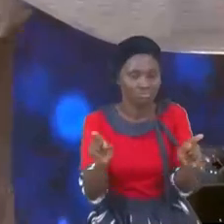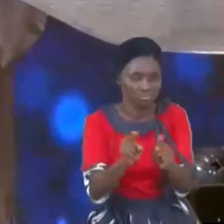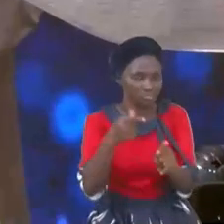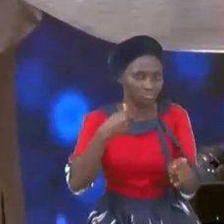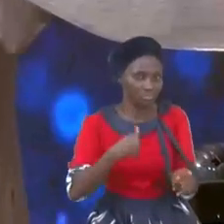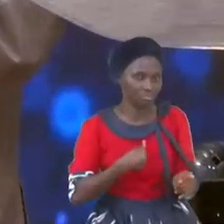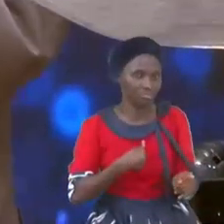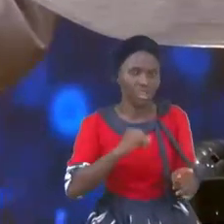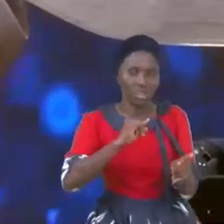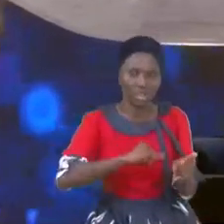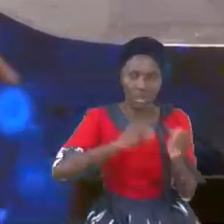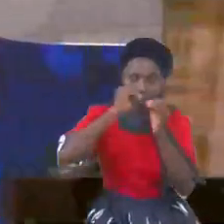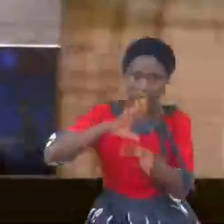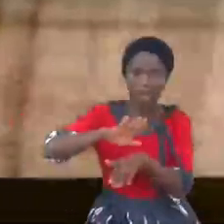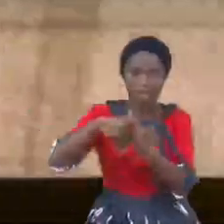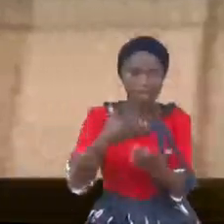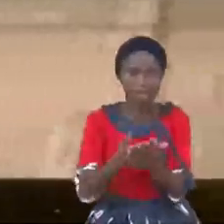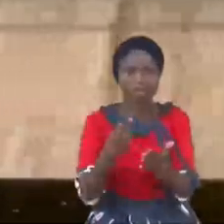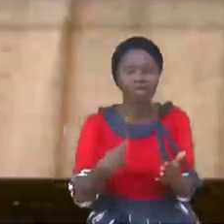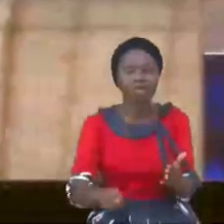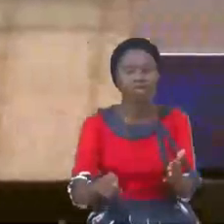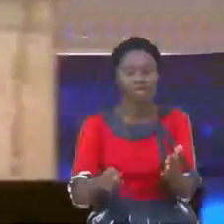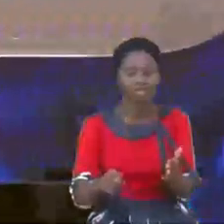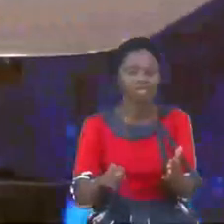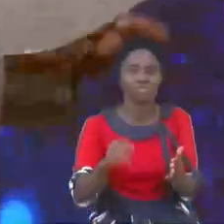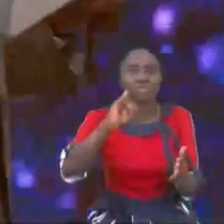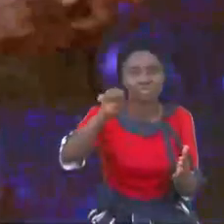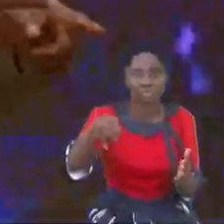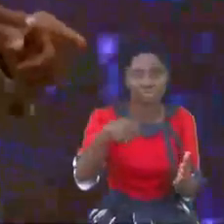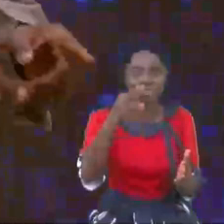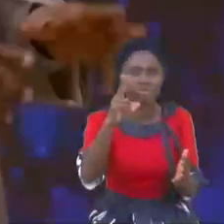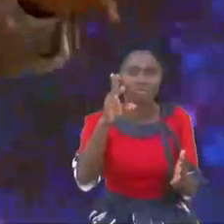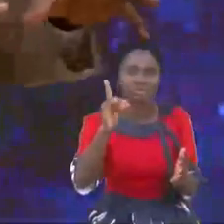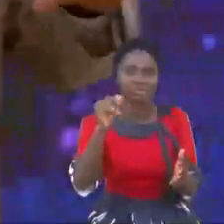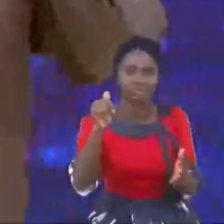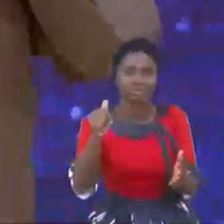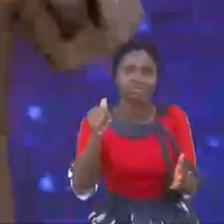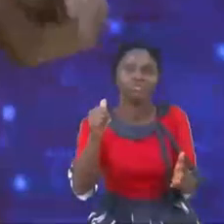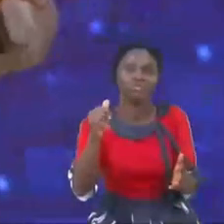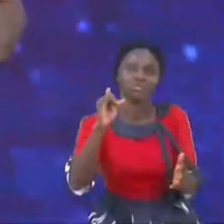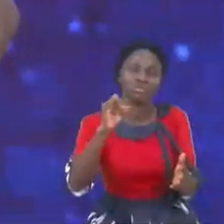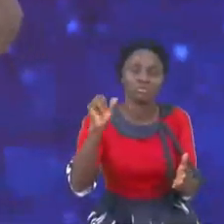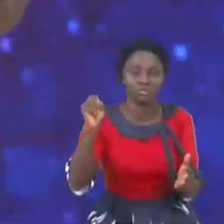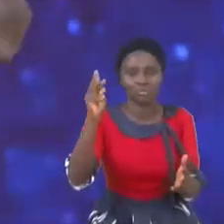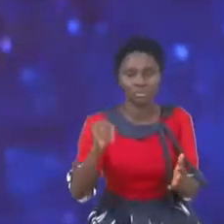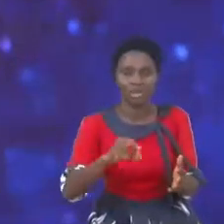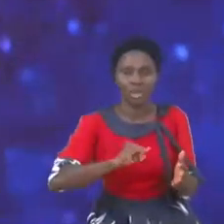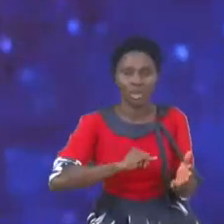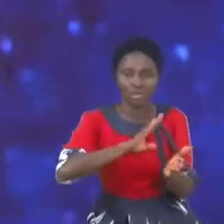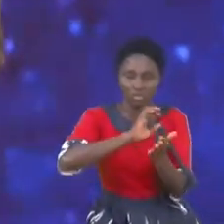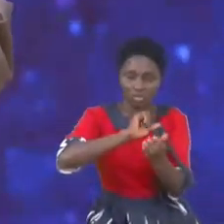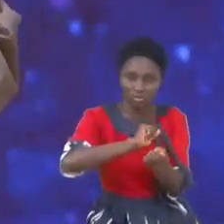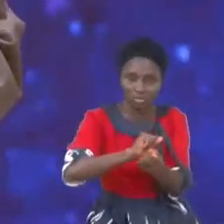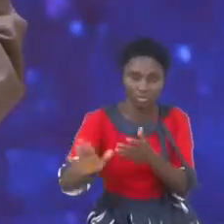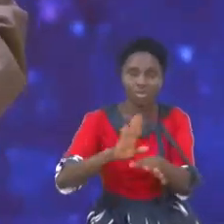Soyez comme moi. J'ai déprécié, j'ai détruit le vrai fondement de la circoncision.